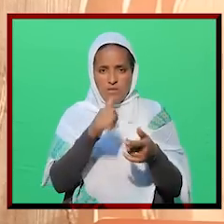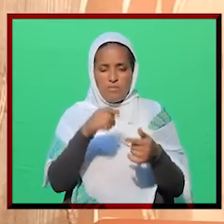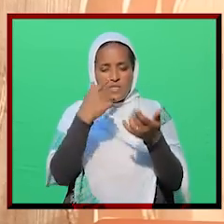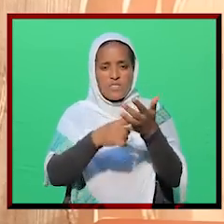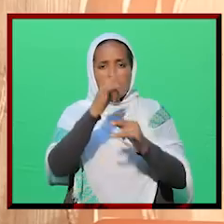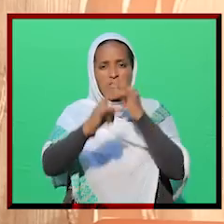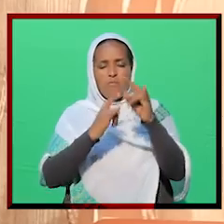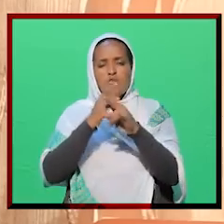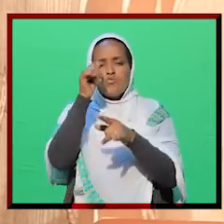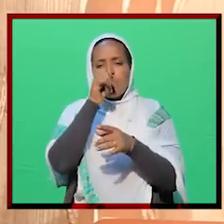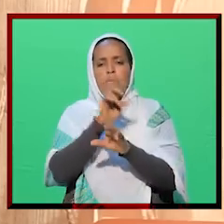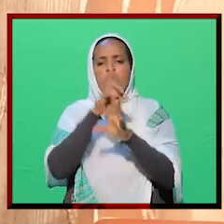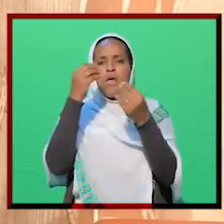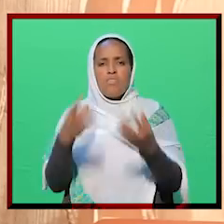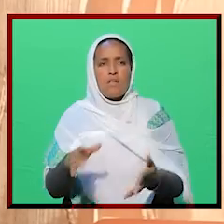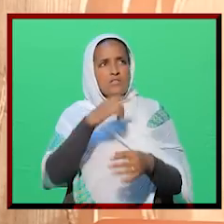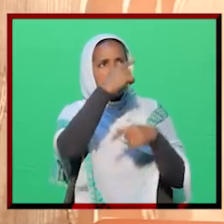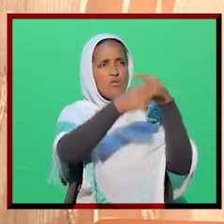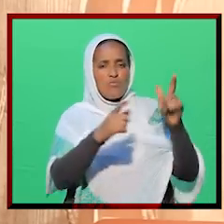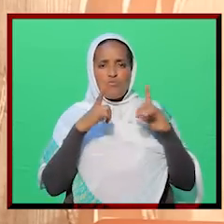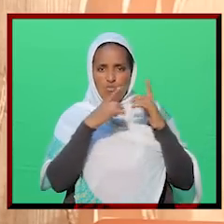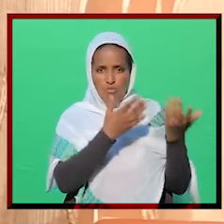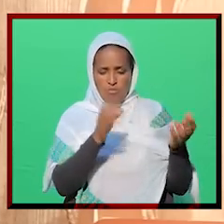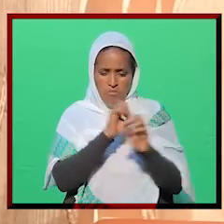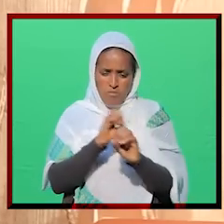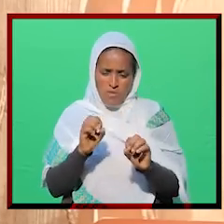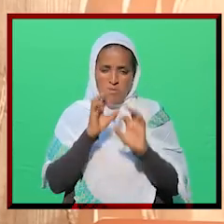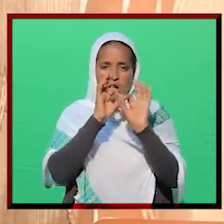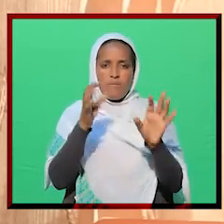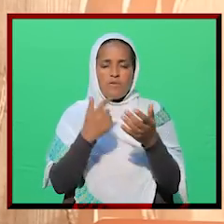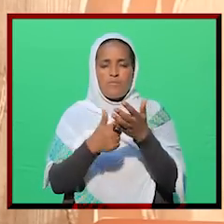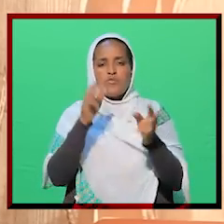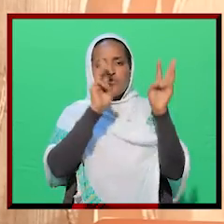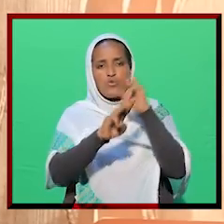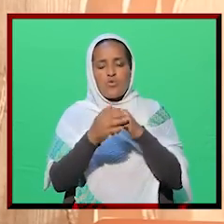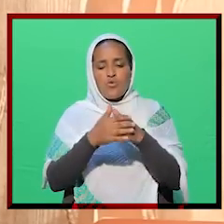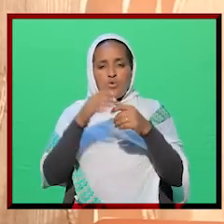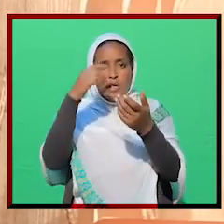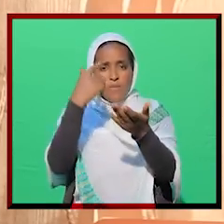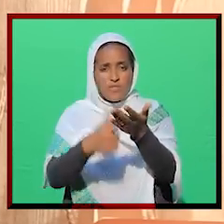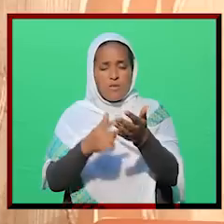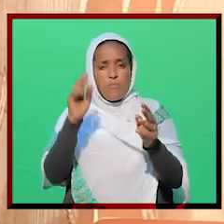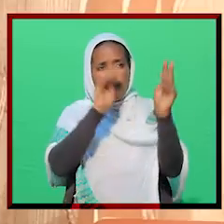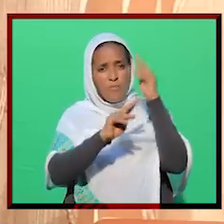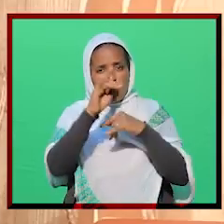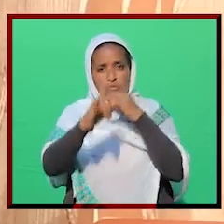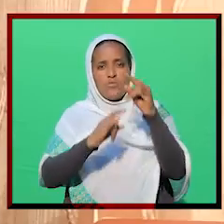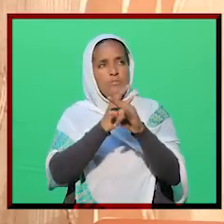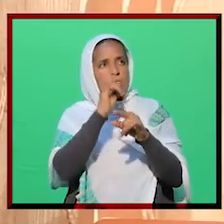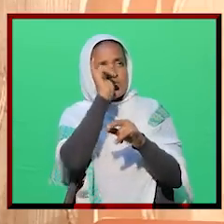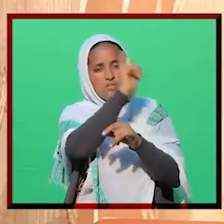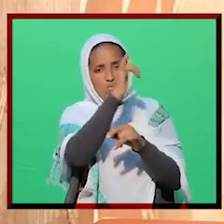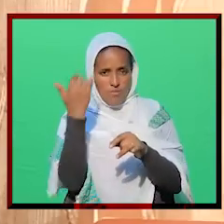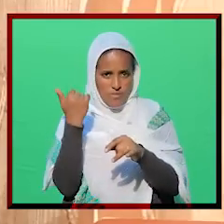በዚያ ዘመን ዲያስፖራ የሚባል ነገር የለ እንዳሁኑ። እዛ ሄዶ ምን ወሰደው? በዚያ ዘመንስ ኢትዮጵያ ምን አጣችና ነው እዚያ ሄዶ የሚኖረው?